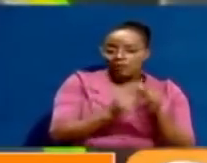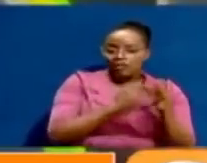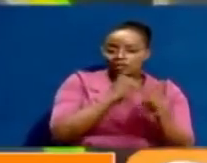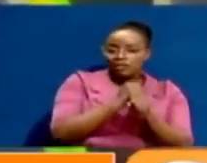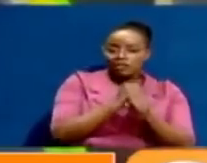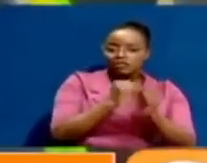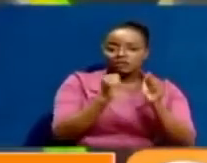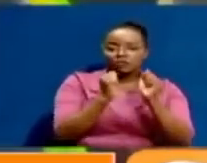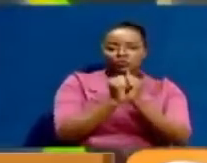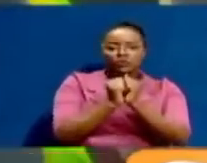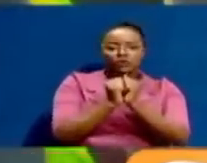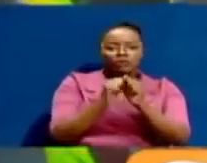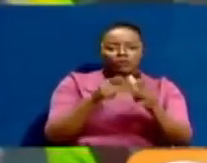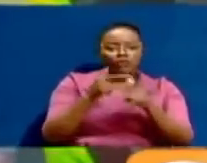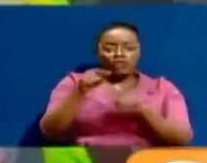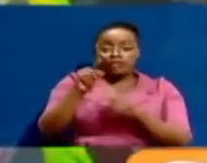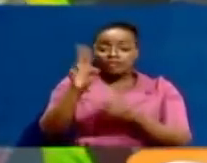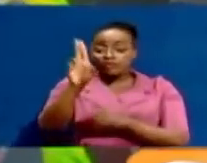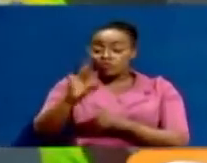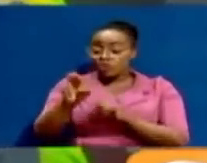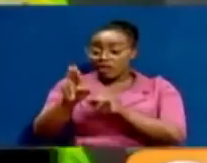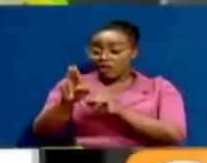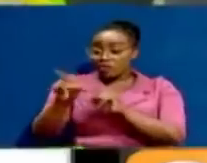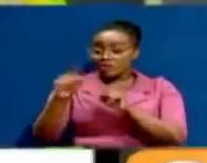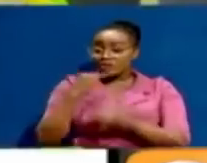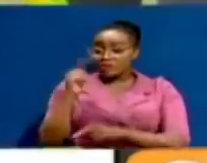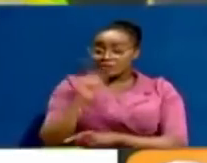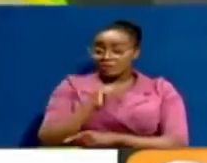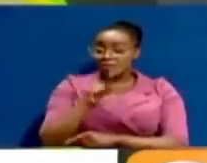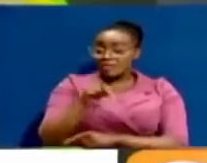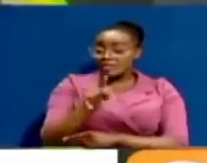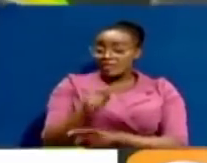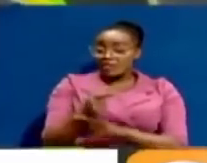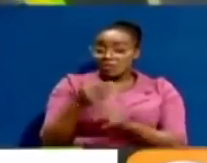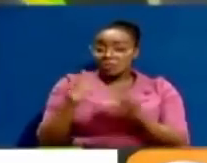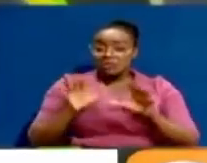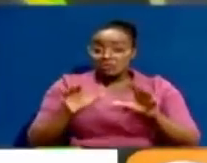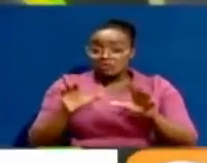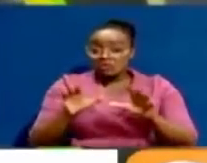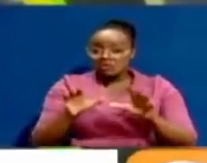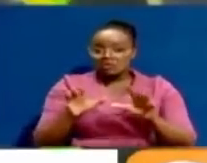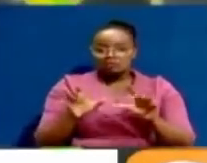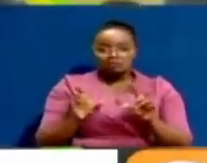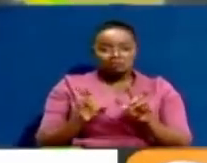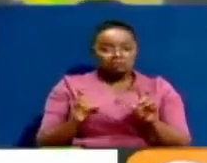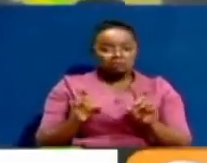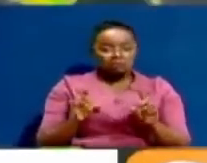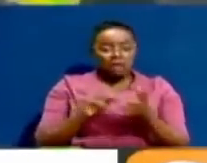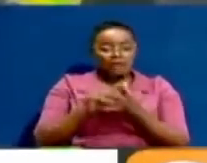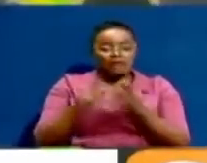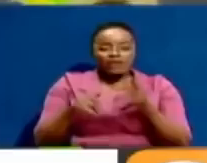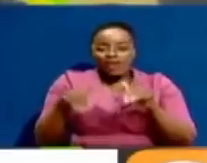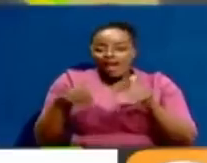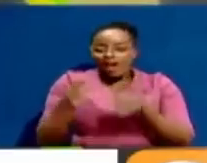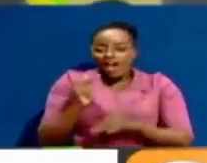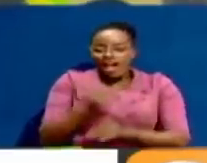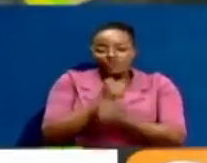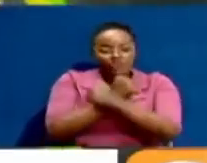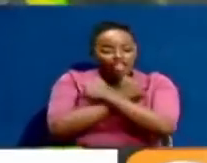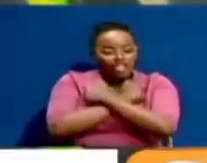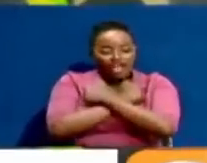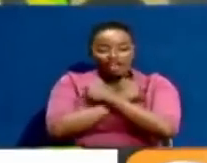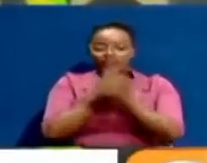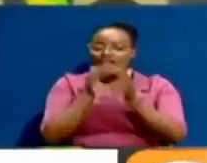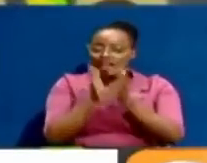ngapi? Si Uhuru alisema? Kwani alishurutishwa na mtu? Na kwa vile tulikuwa tunampenda